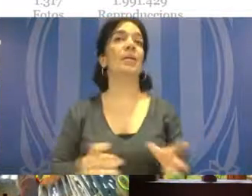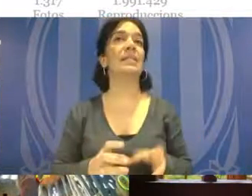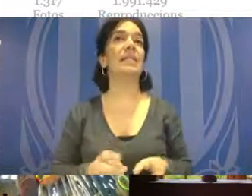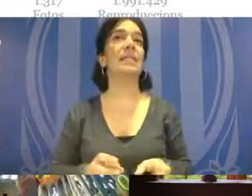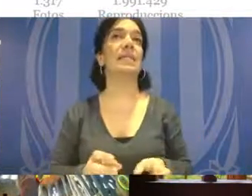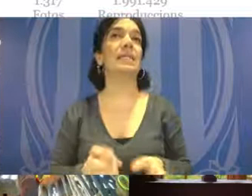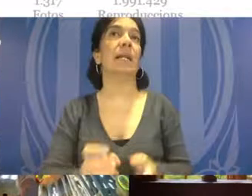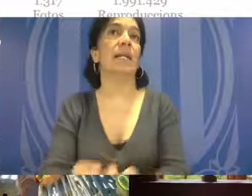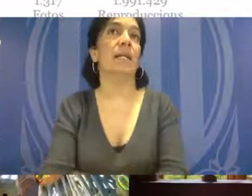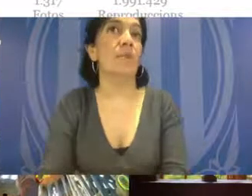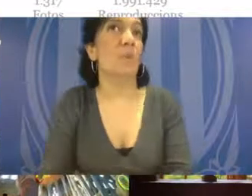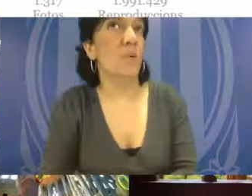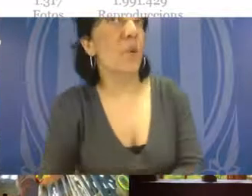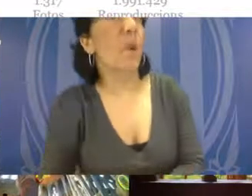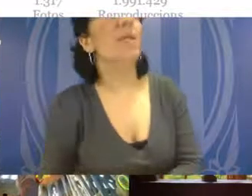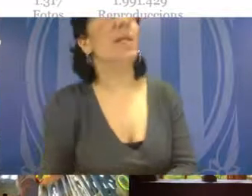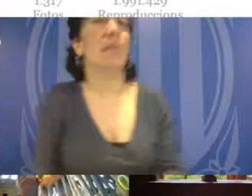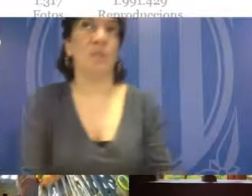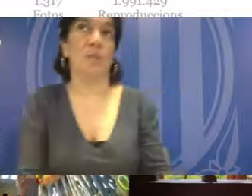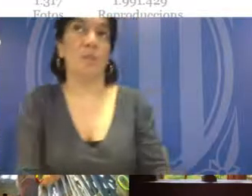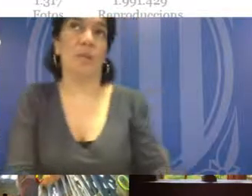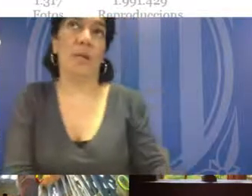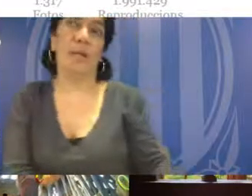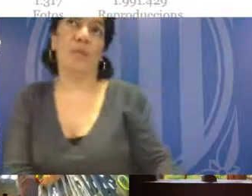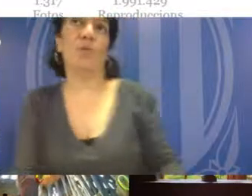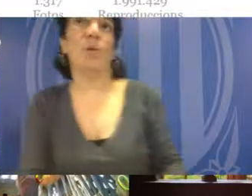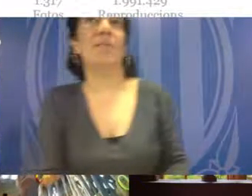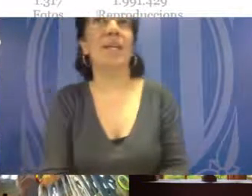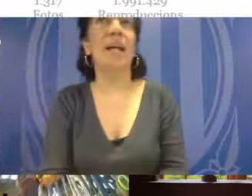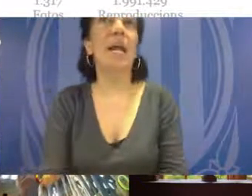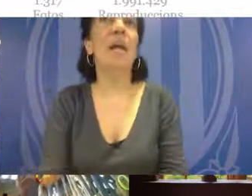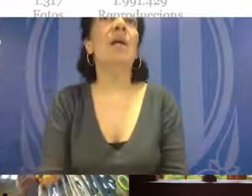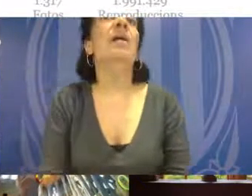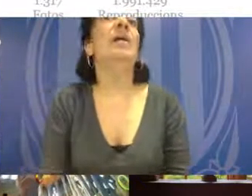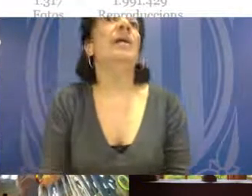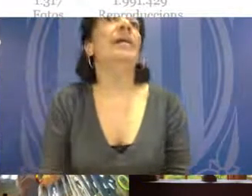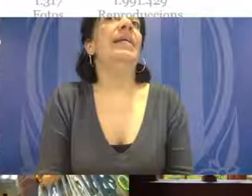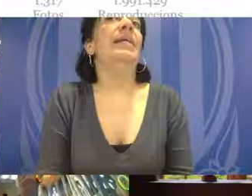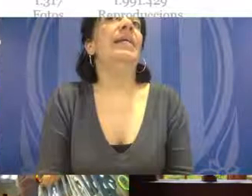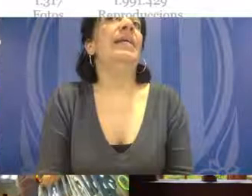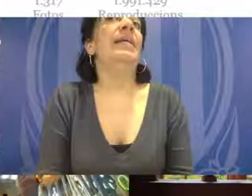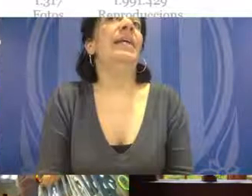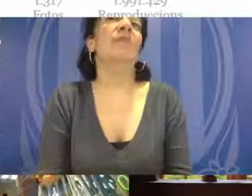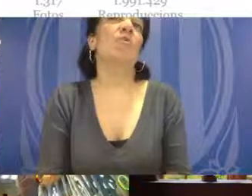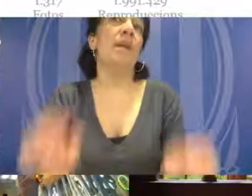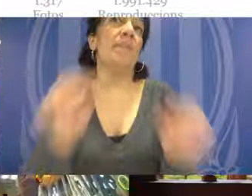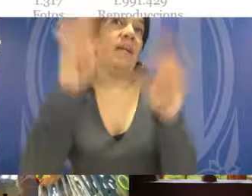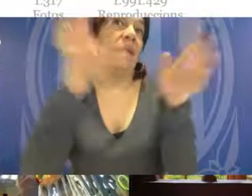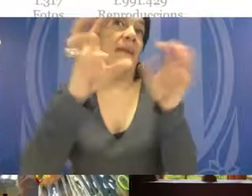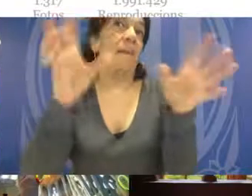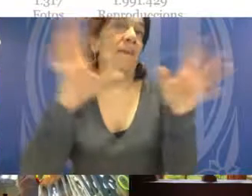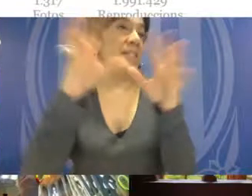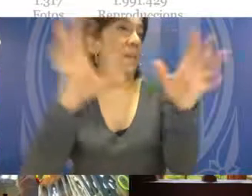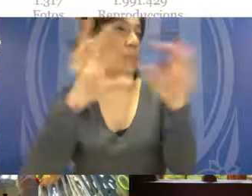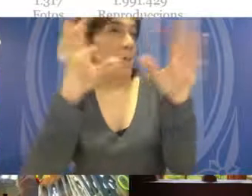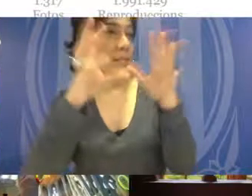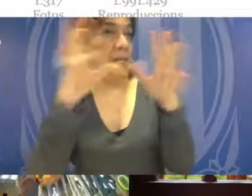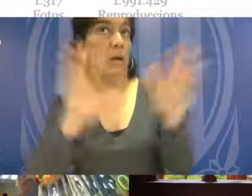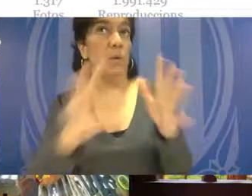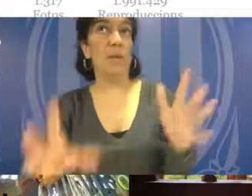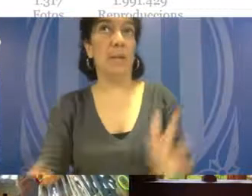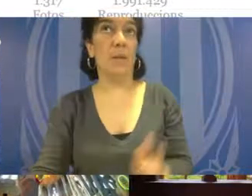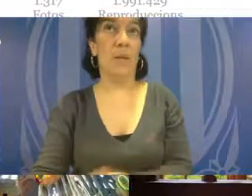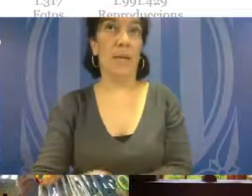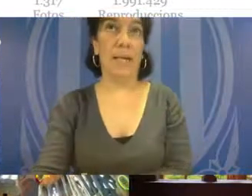podeu accedir des del catalunya.com, que és el nostre portal d'usuari final, i és una mena de mashup o